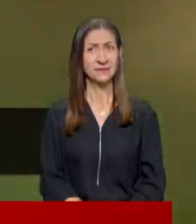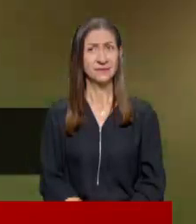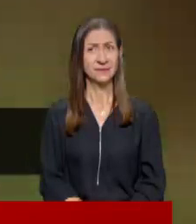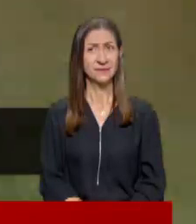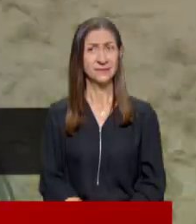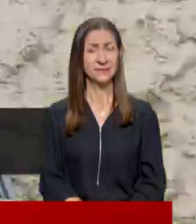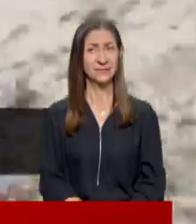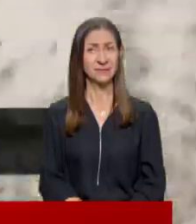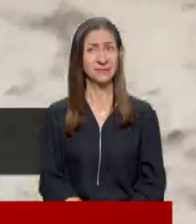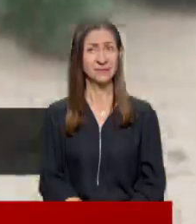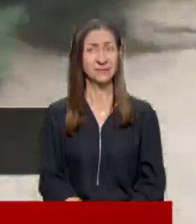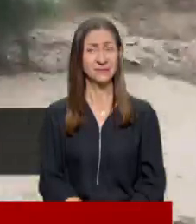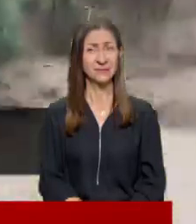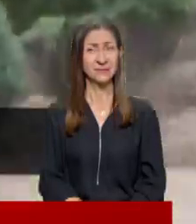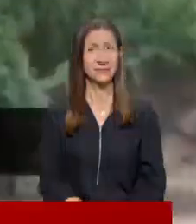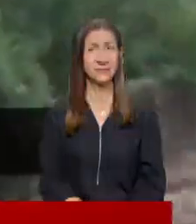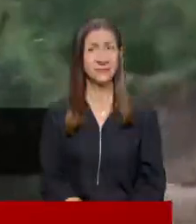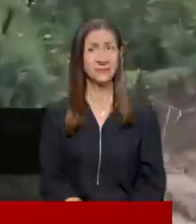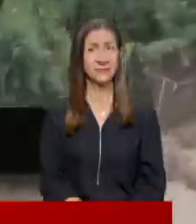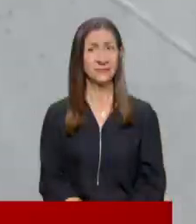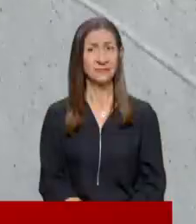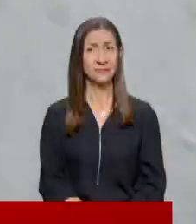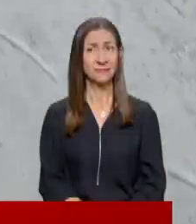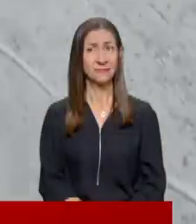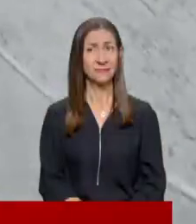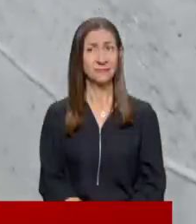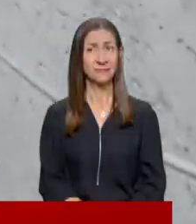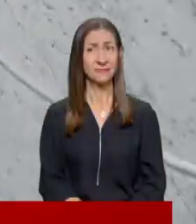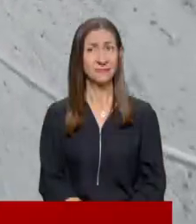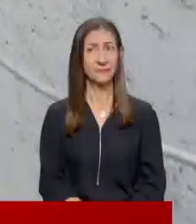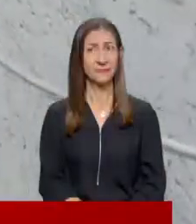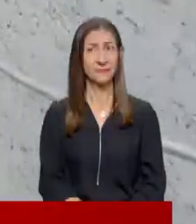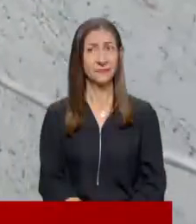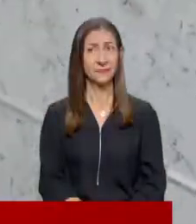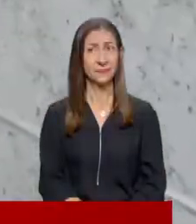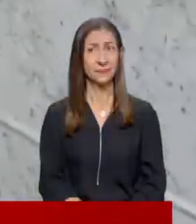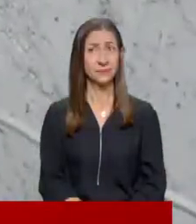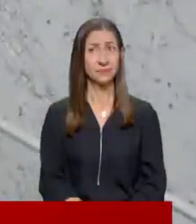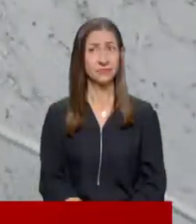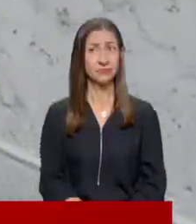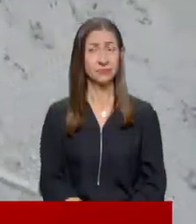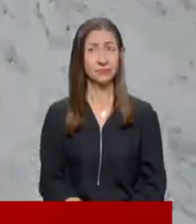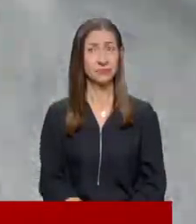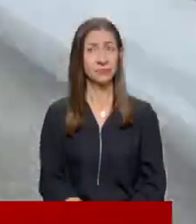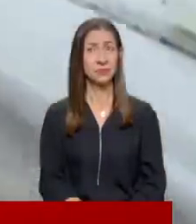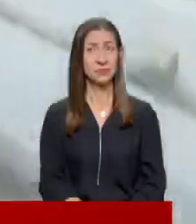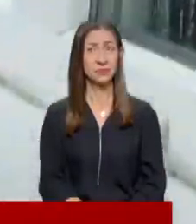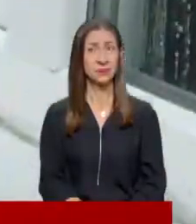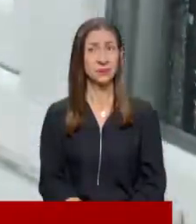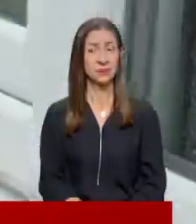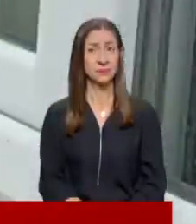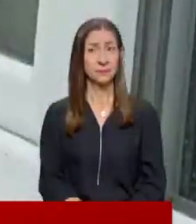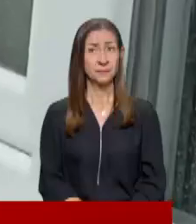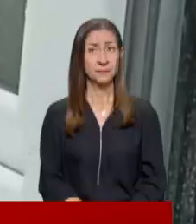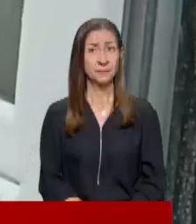bitti, çok. Bekle, bekle. Alo. Hadi oğlum be. Hadi oğlum be. Sıkı tutun. Sıkı tutun.